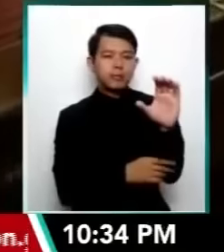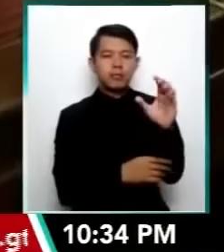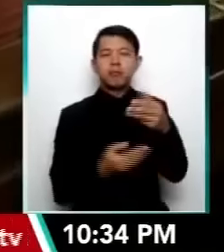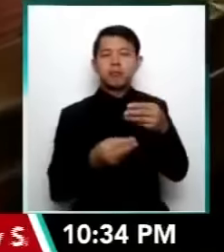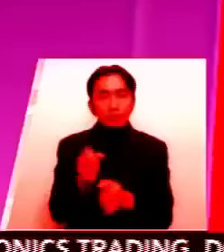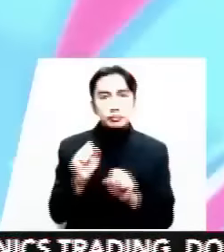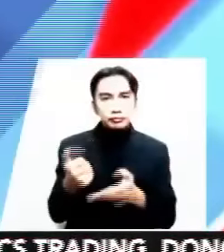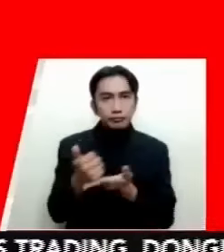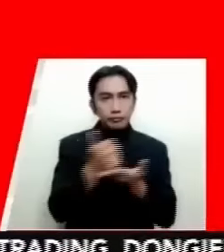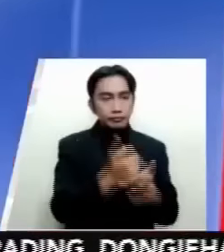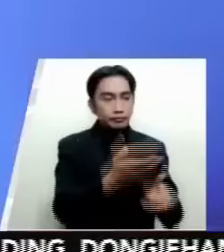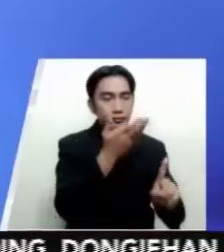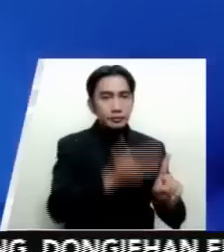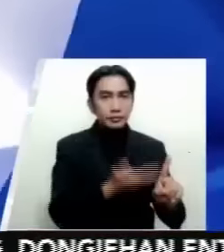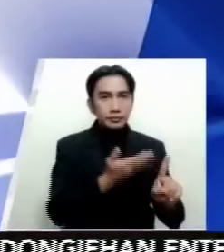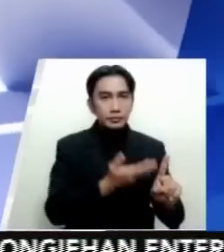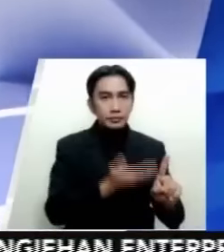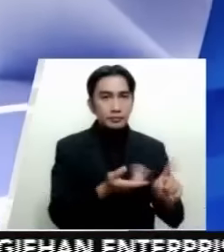simbang gabi.